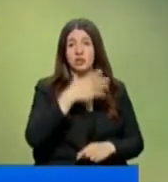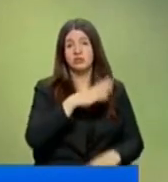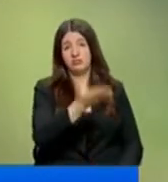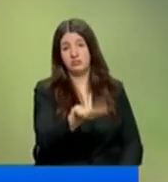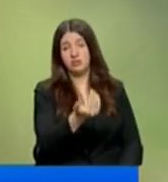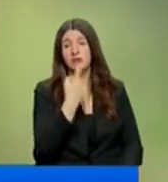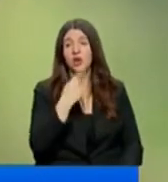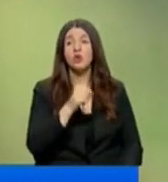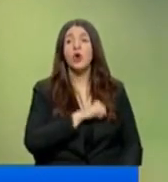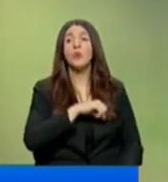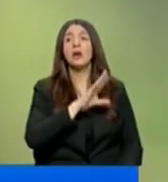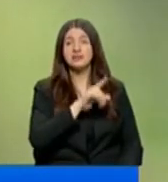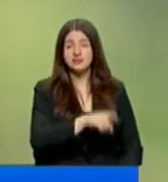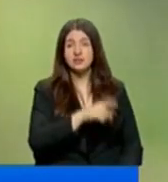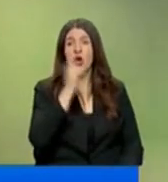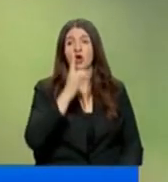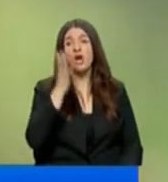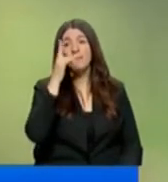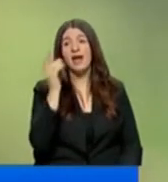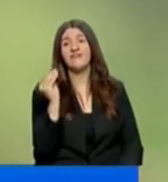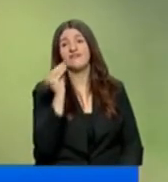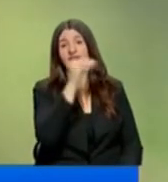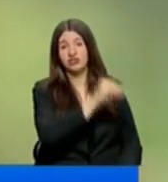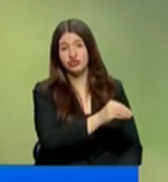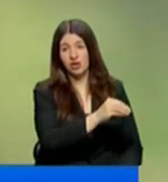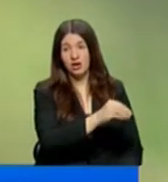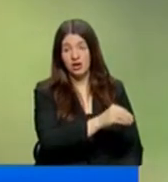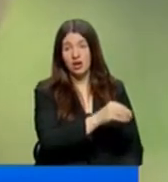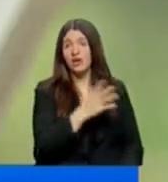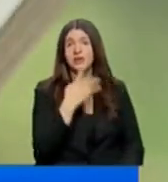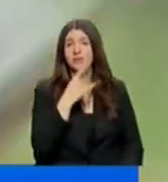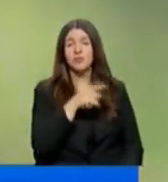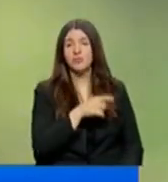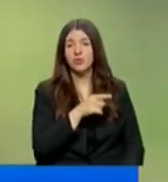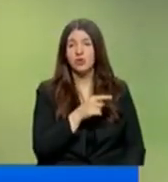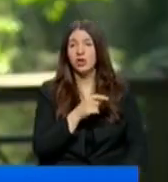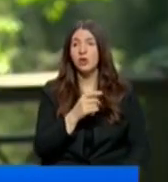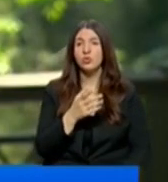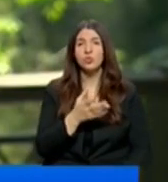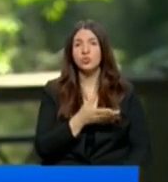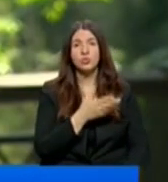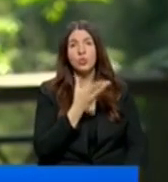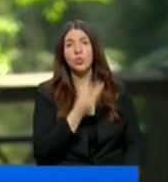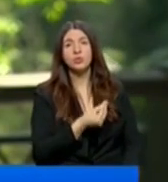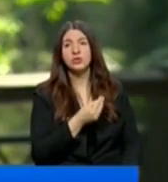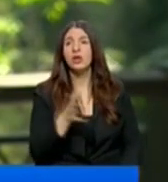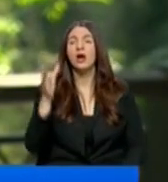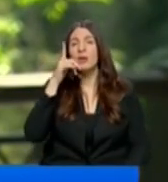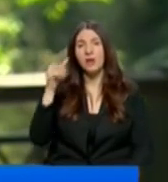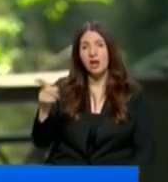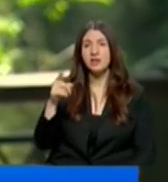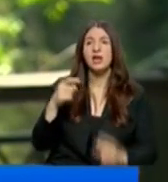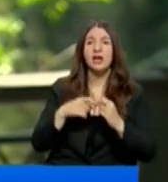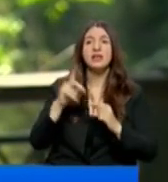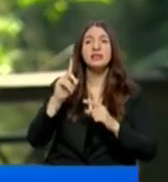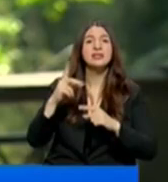istemişti. Sezgin Baran Korkmaz önce Amerika'ya iade edilecek. Evet. Ne demek bu efendim? Ne olur? Amerika'da Rıza